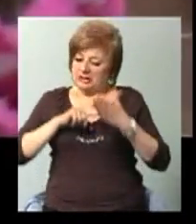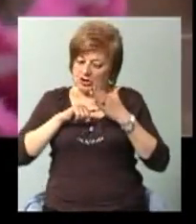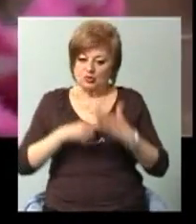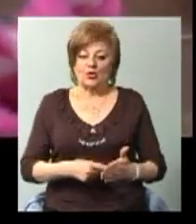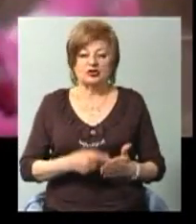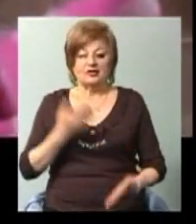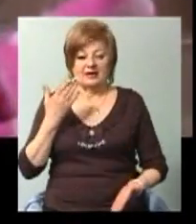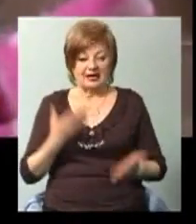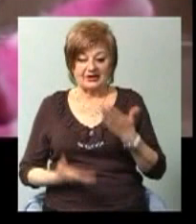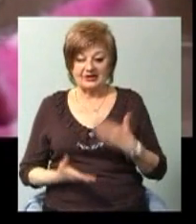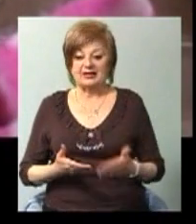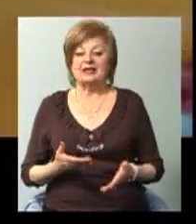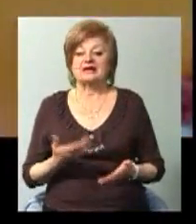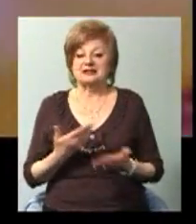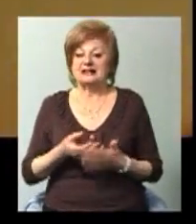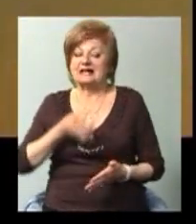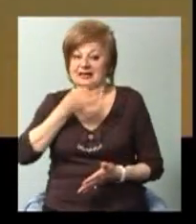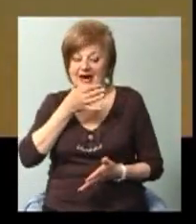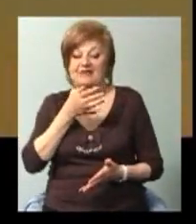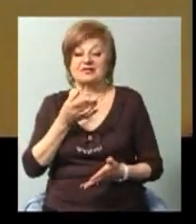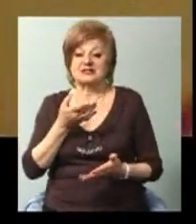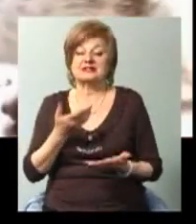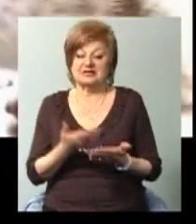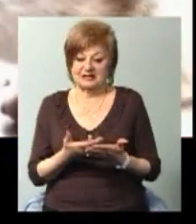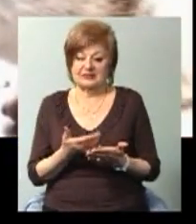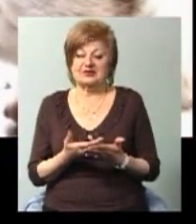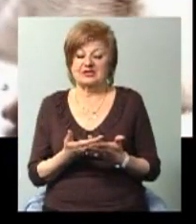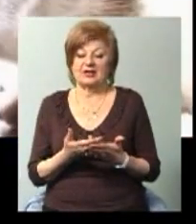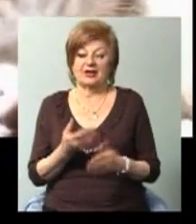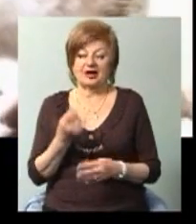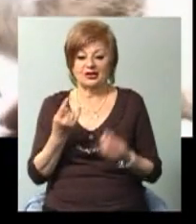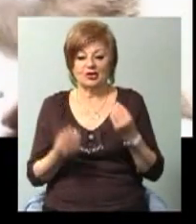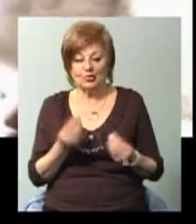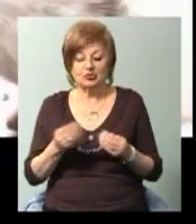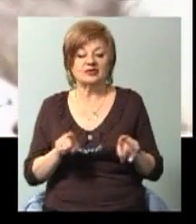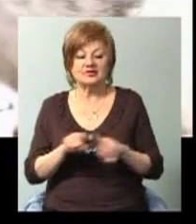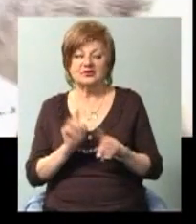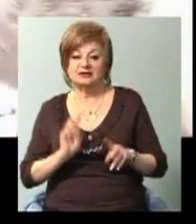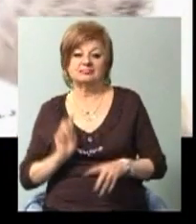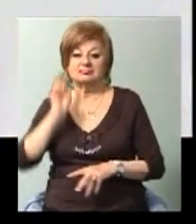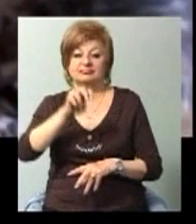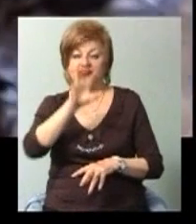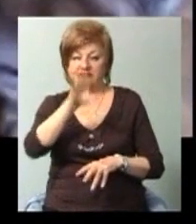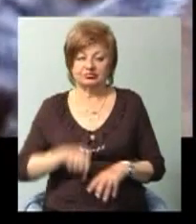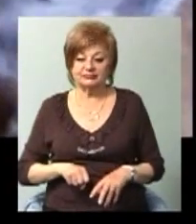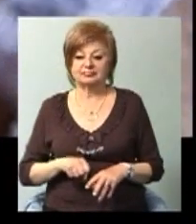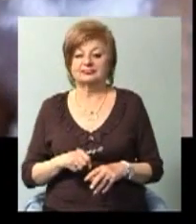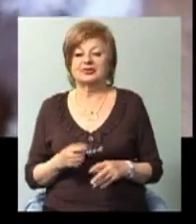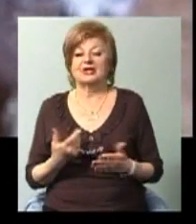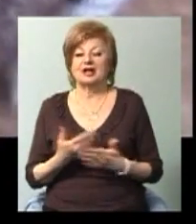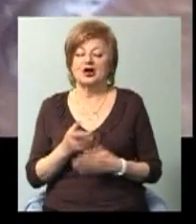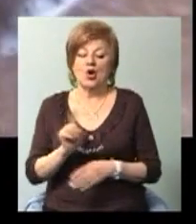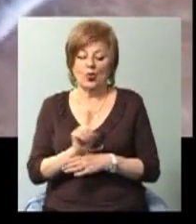наполегливість. Якщо їм знадобиться іграшка, то вони таки її дістануть. Чи то магнітик висить високо на холодильнику, або